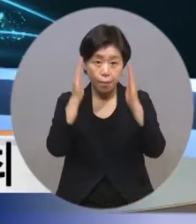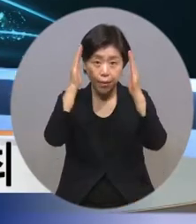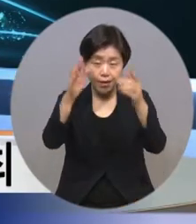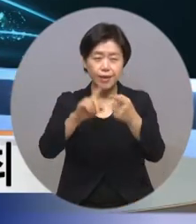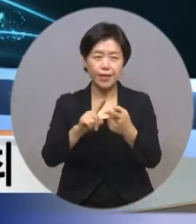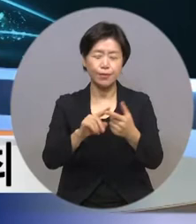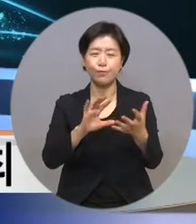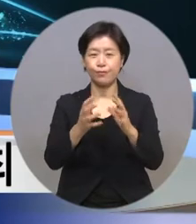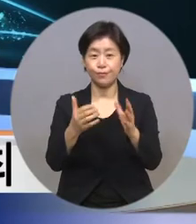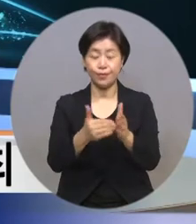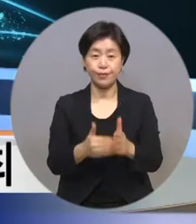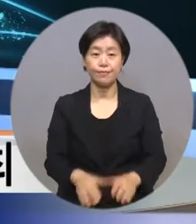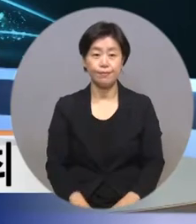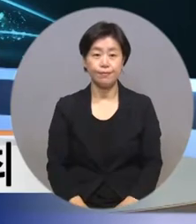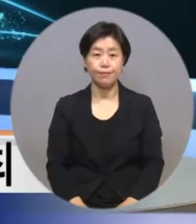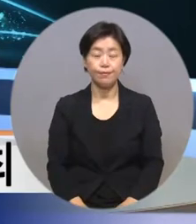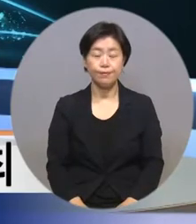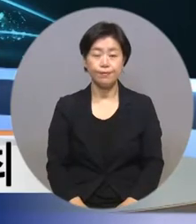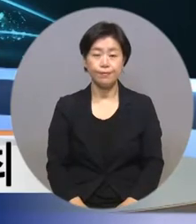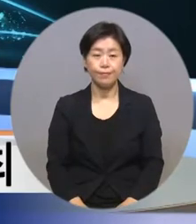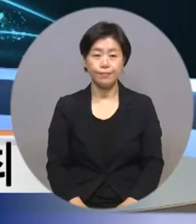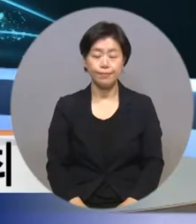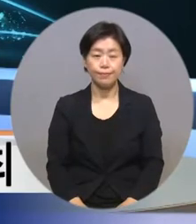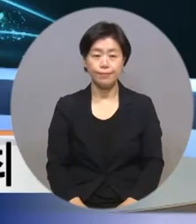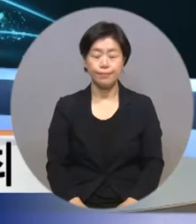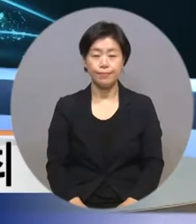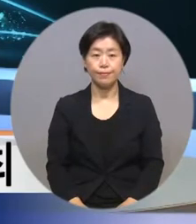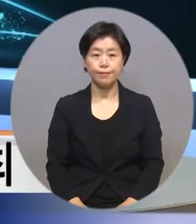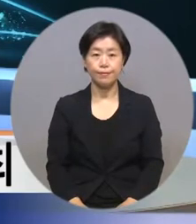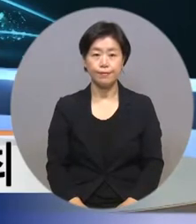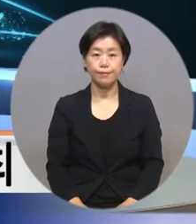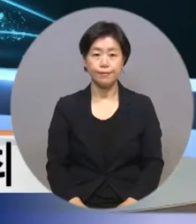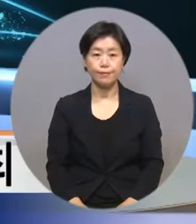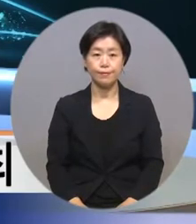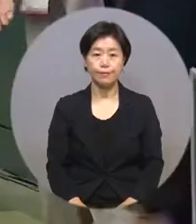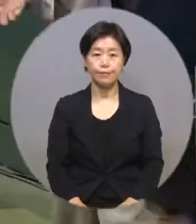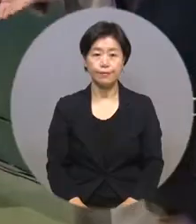시간을 가졌습니다. 현장에 박성용 기자가 다녀왔습니다.